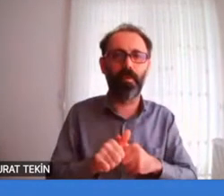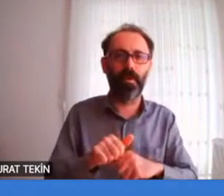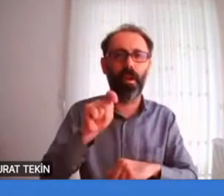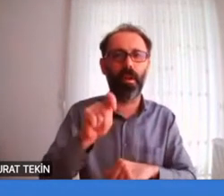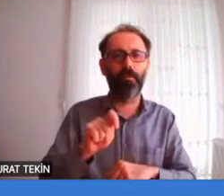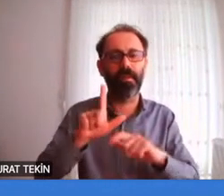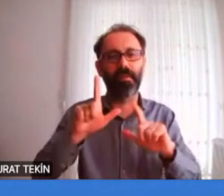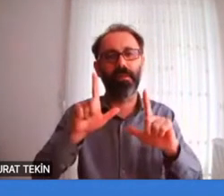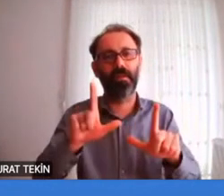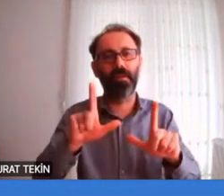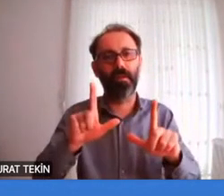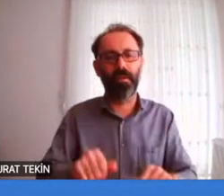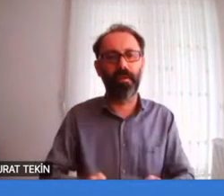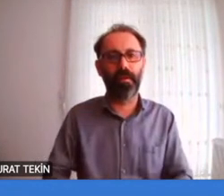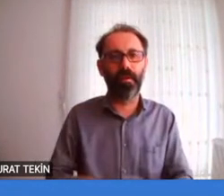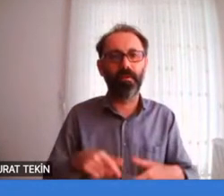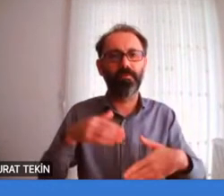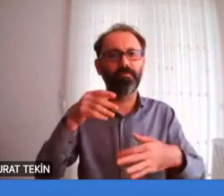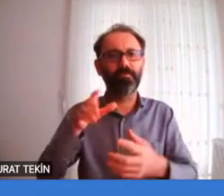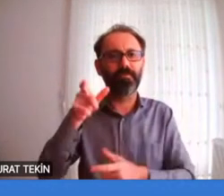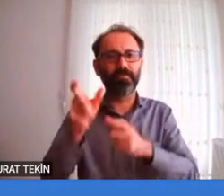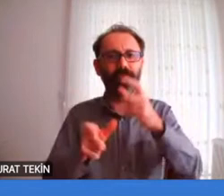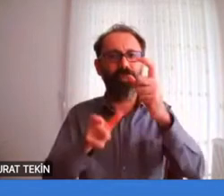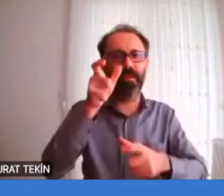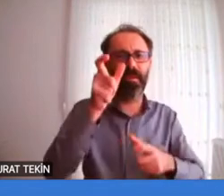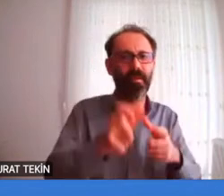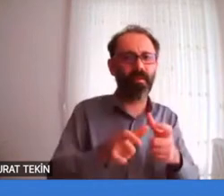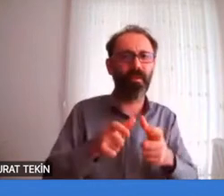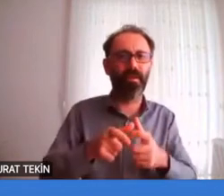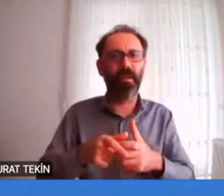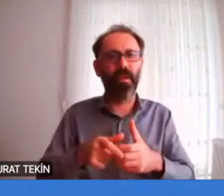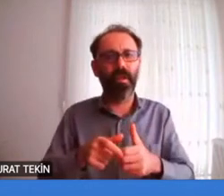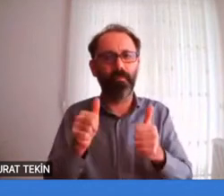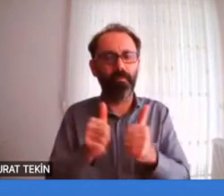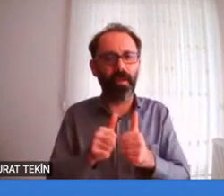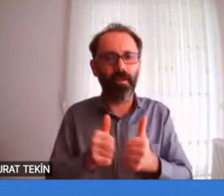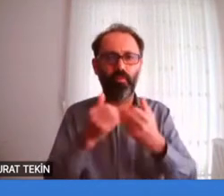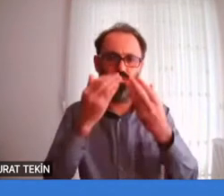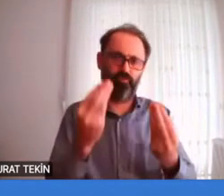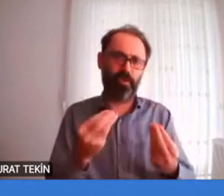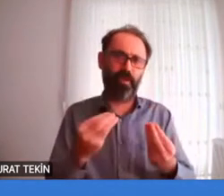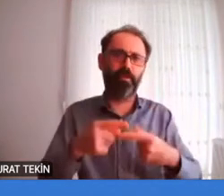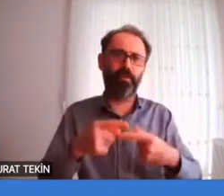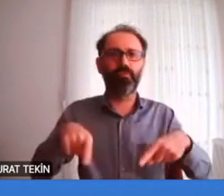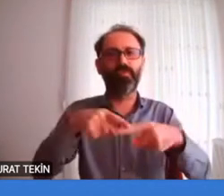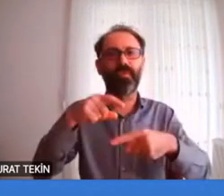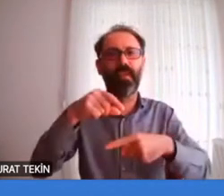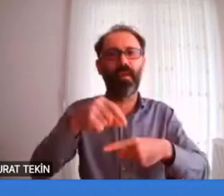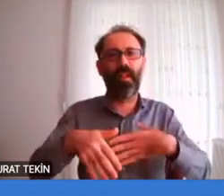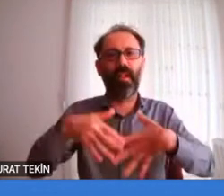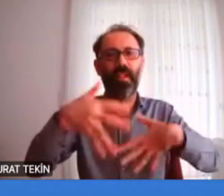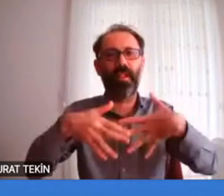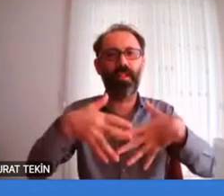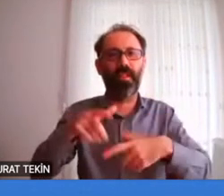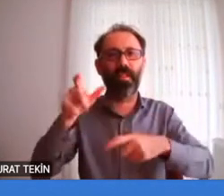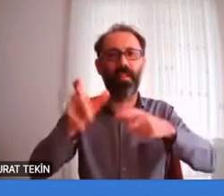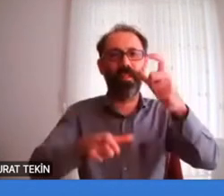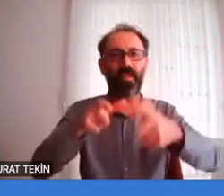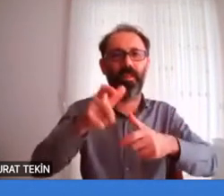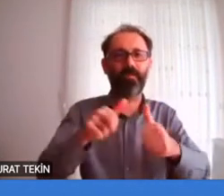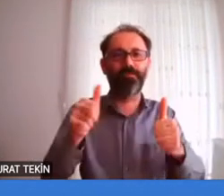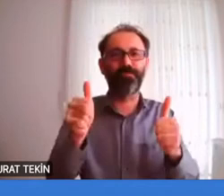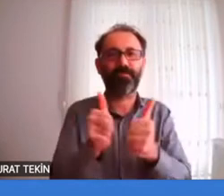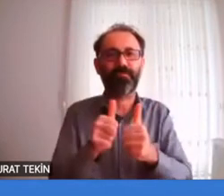dışarıya çıkmaması, insanlara karışmaması beklenen bir varlığın, bir insanın, bir insanların bir araya gelip